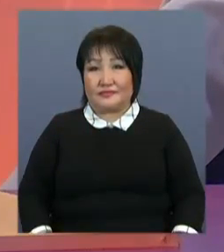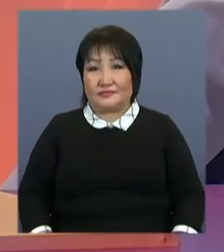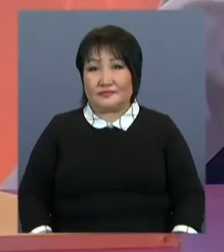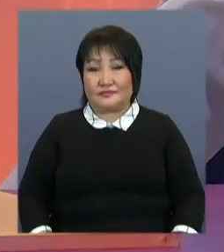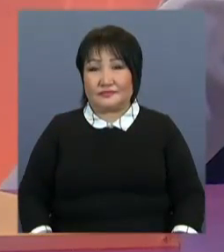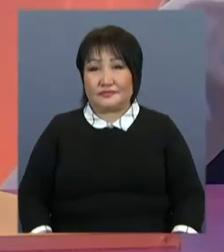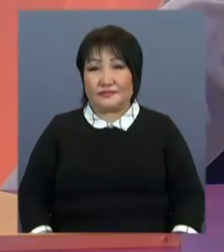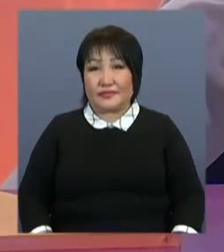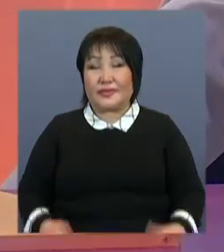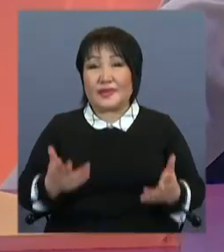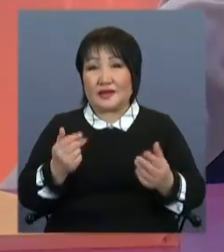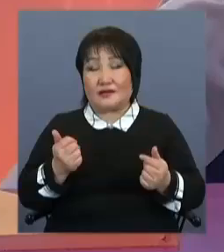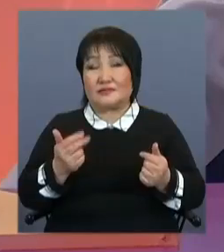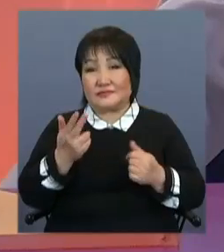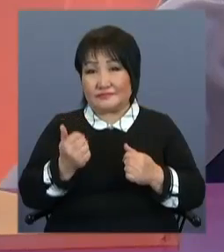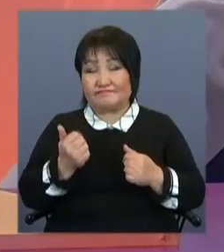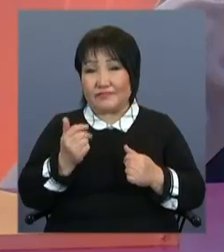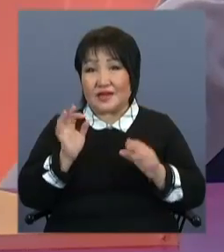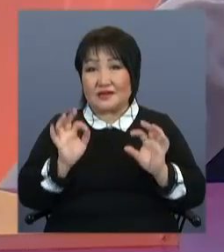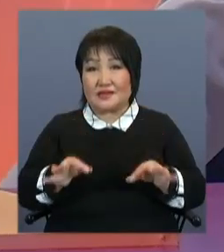Расында да